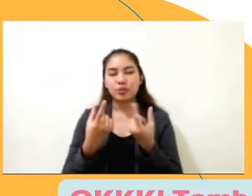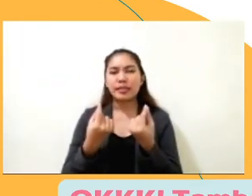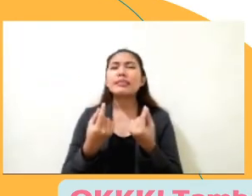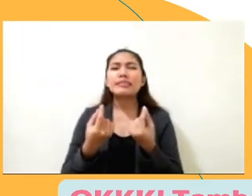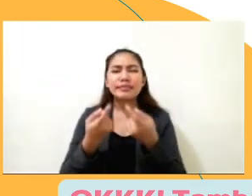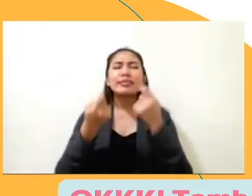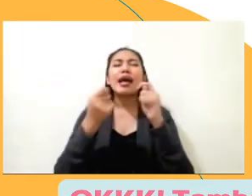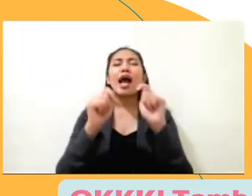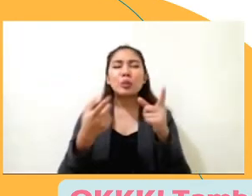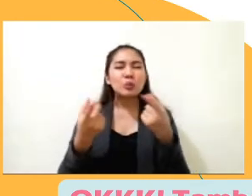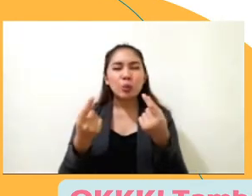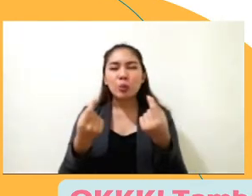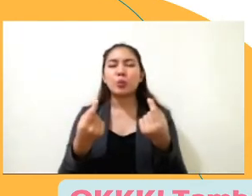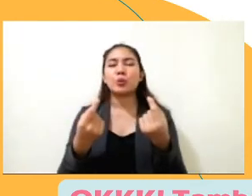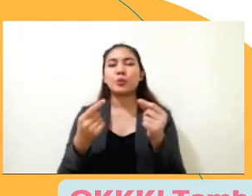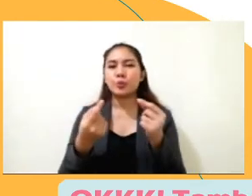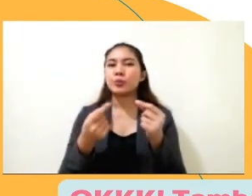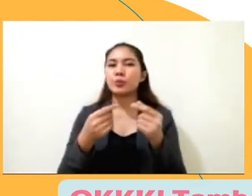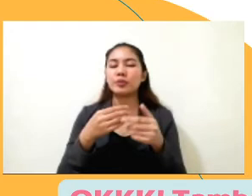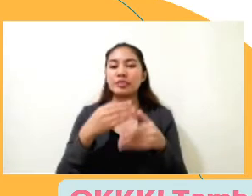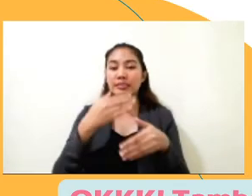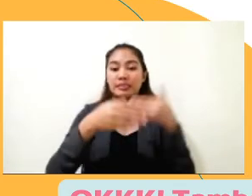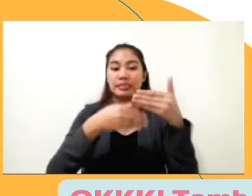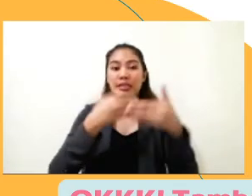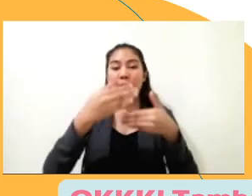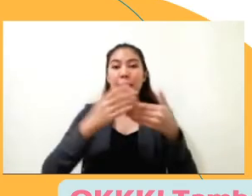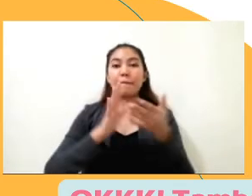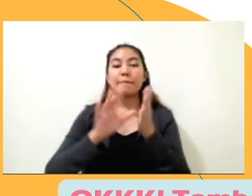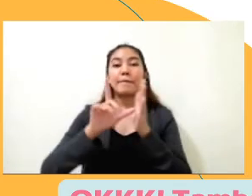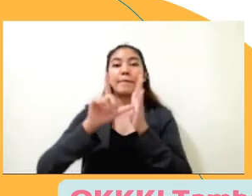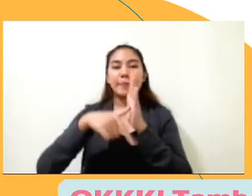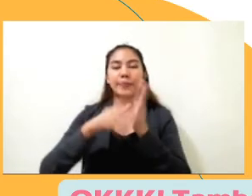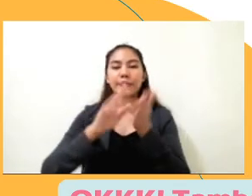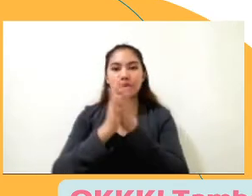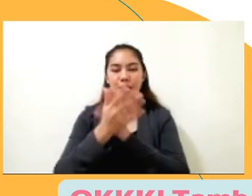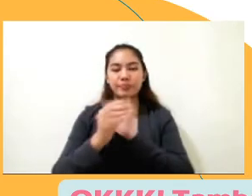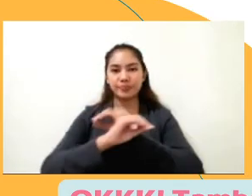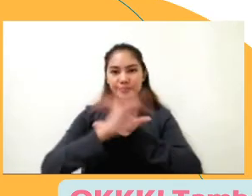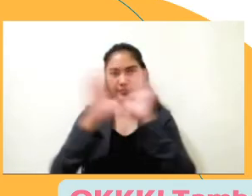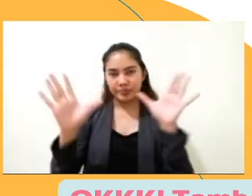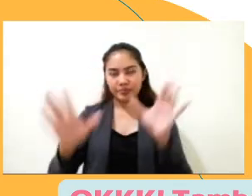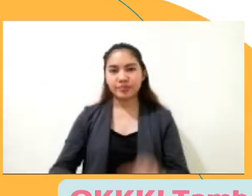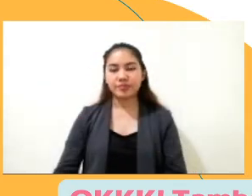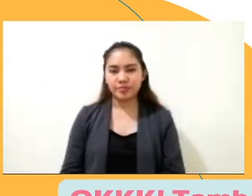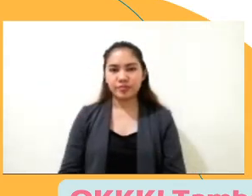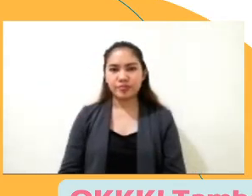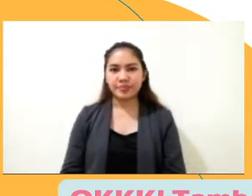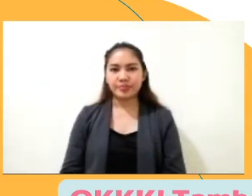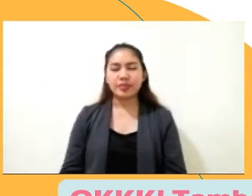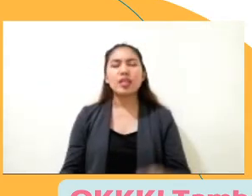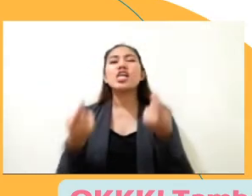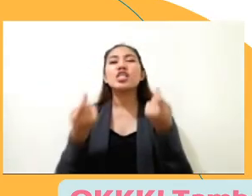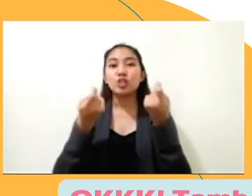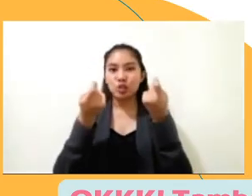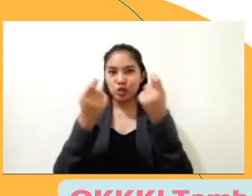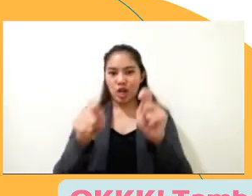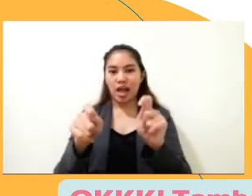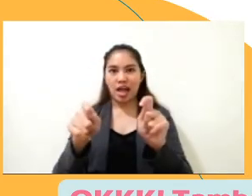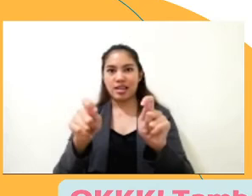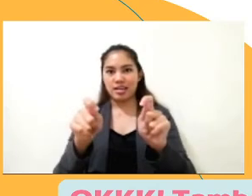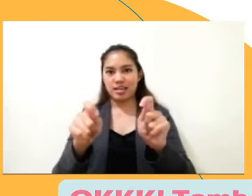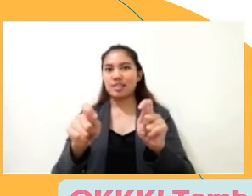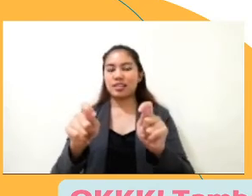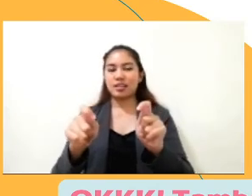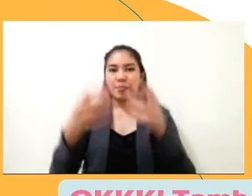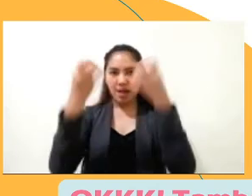Okay. Maraming salamat, Ate Jelay. So, just do it. No? Kailangan nating talagang subukan ang marami nating mga